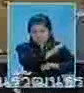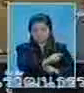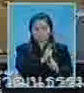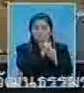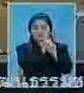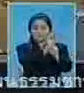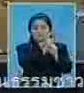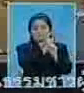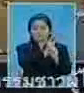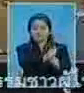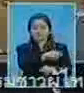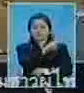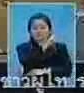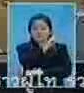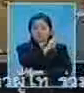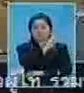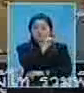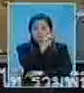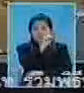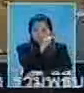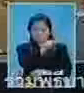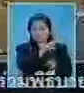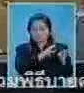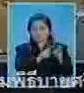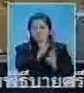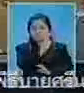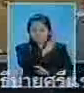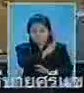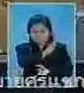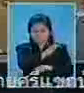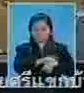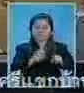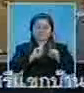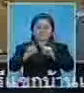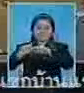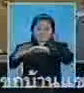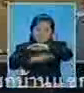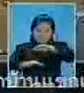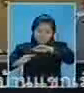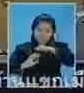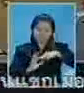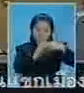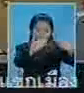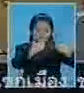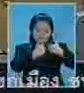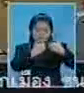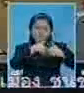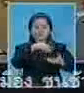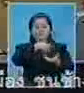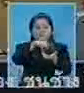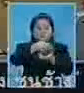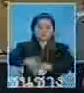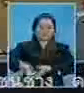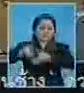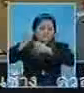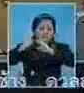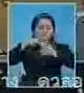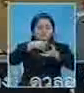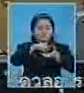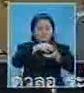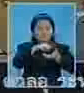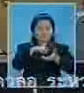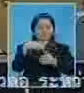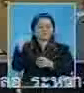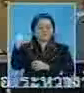ที่รัฐมนตรีก็จะนำเอาข้อมูลซึ่งเกี่ยวข้องพาดพิงเนี่ยนะครับมาประกอบการอภิปรายของท่าน